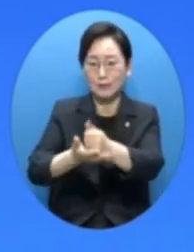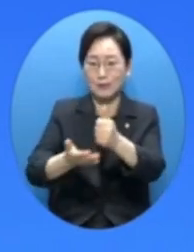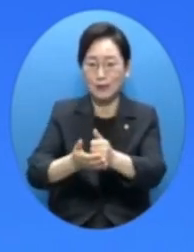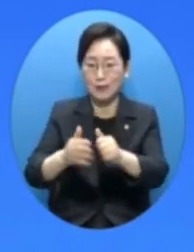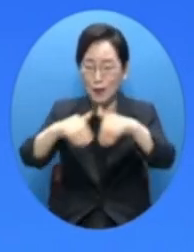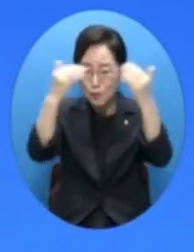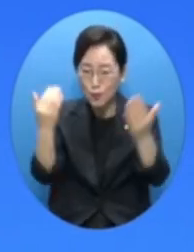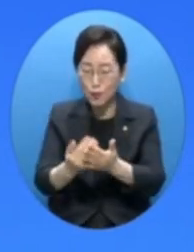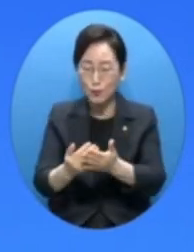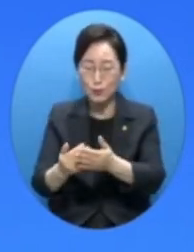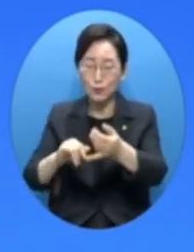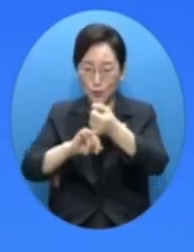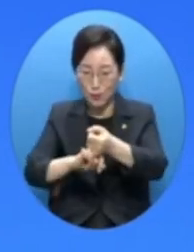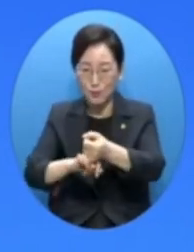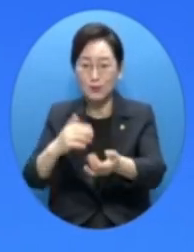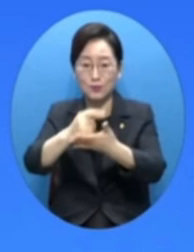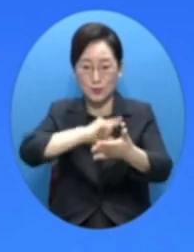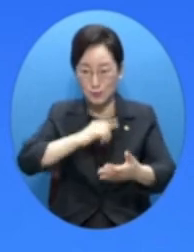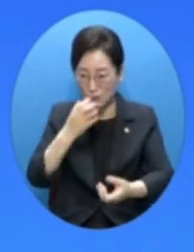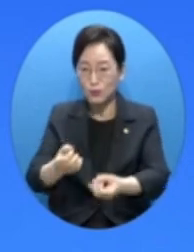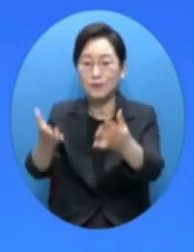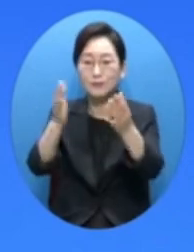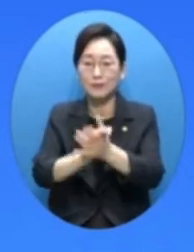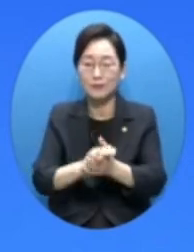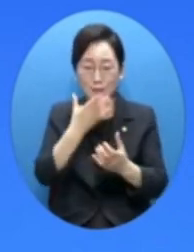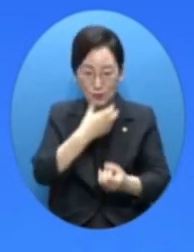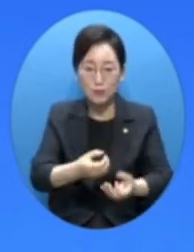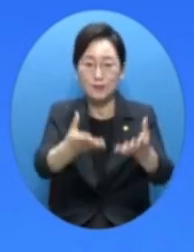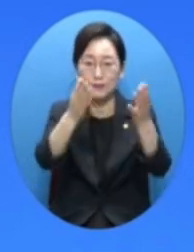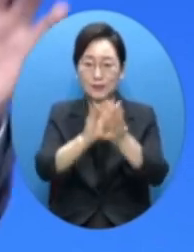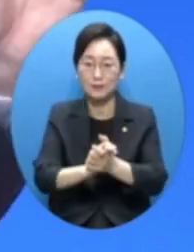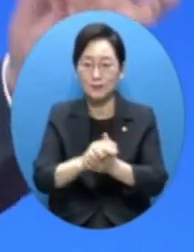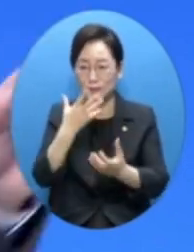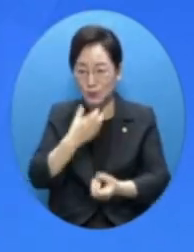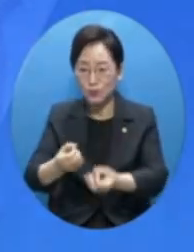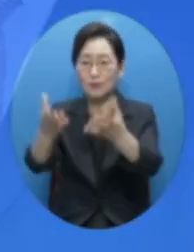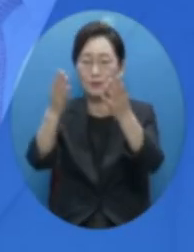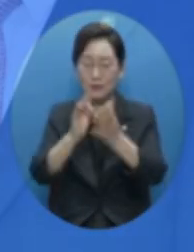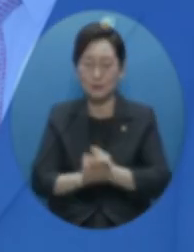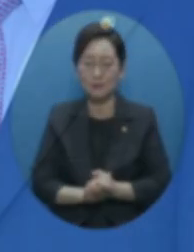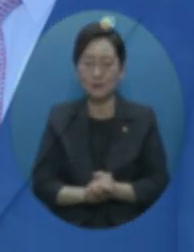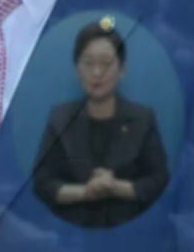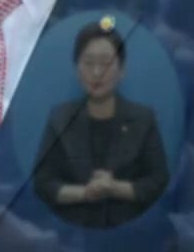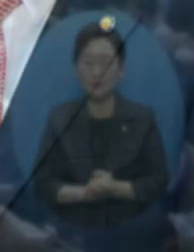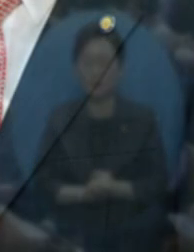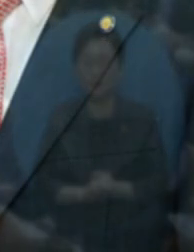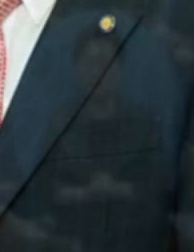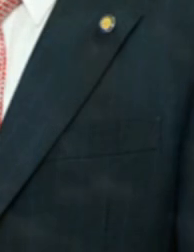일꾼들이 다 되기를 주님의 이름으로 축원합니다. 축원합니다. 축원합니다.